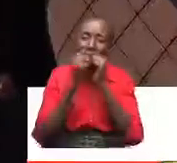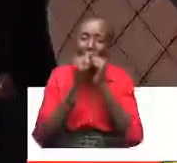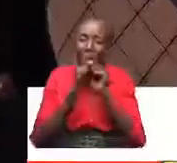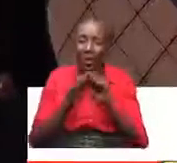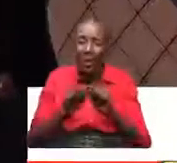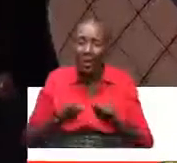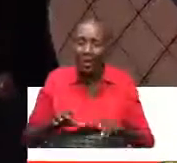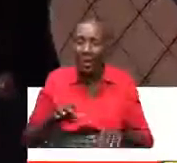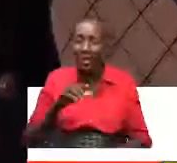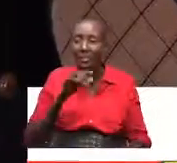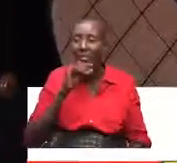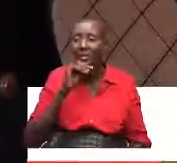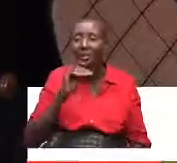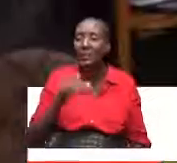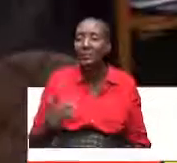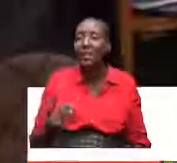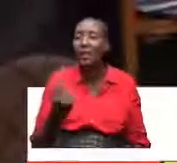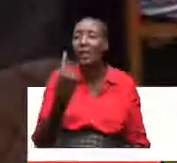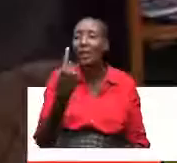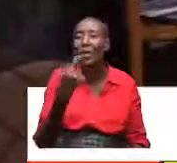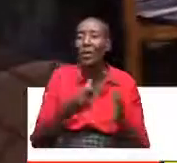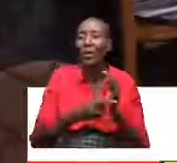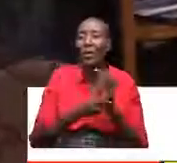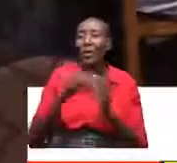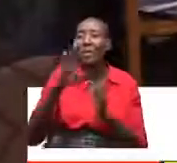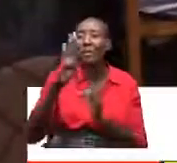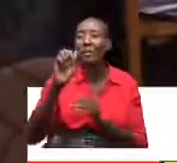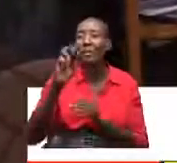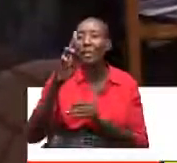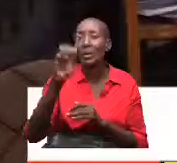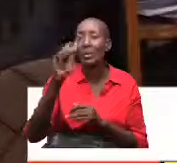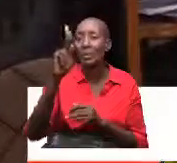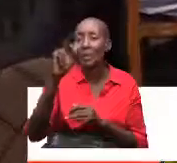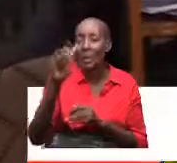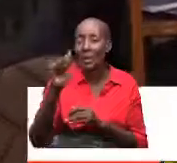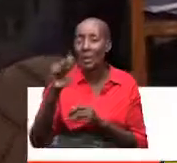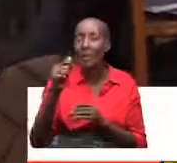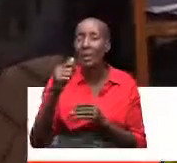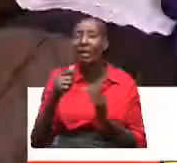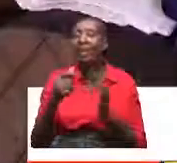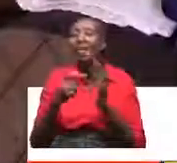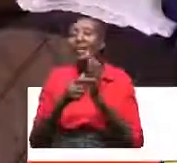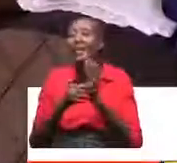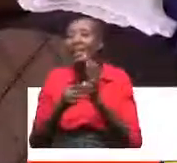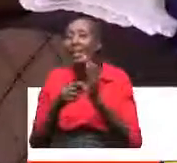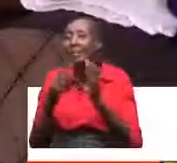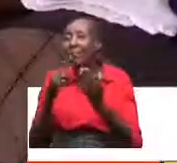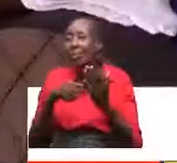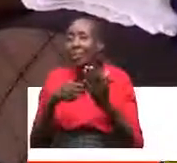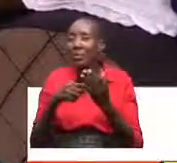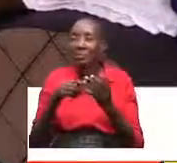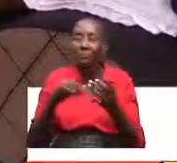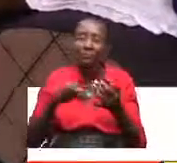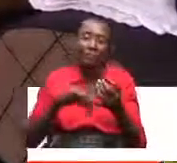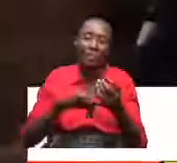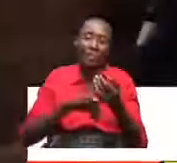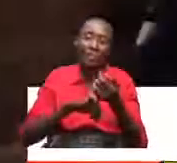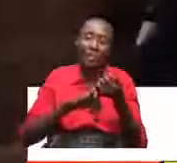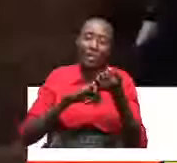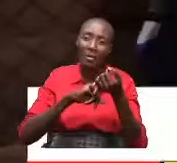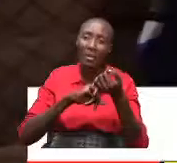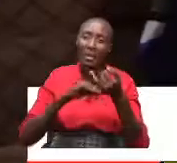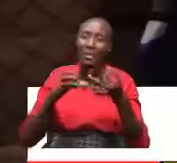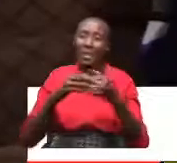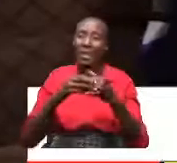wa kiume Samuel Baraka. Fauka ya jina la mwanao kuwa Baraka, ndoa yao ilisambaratika na hapo